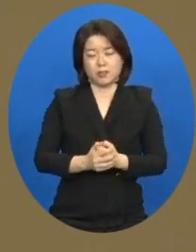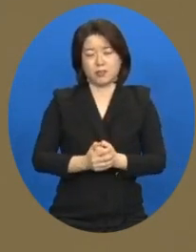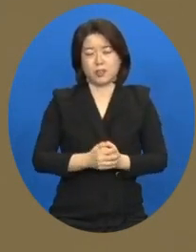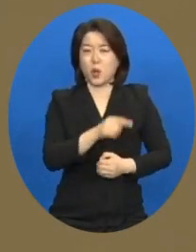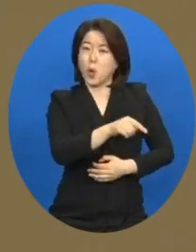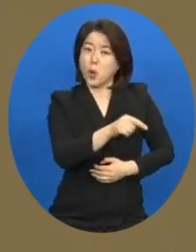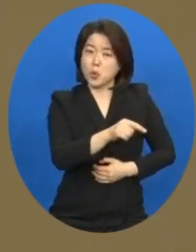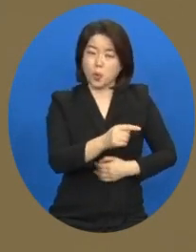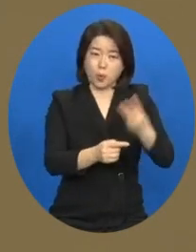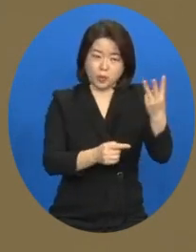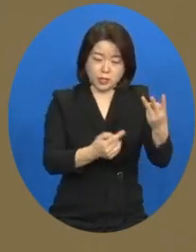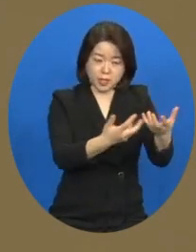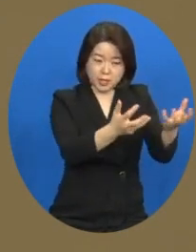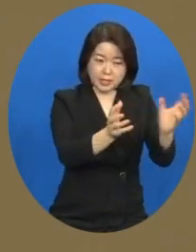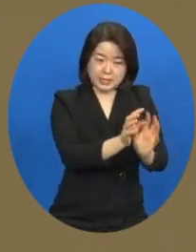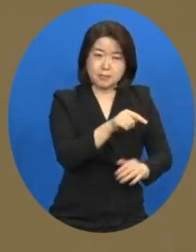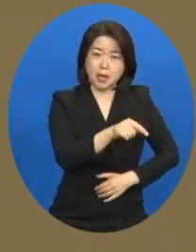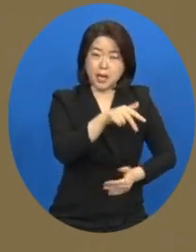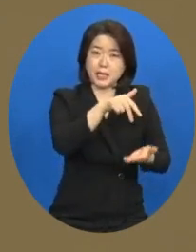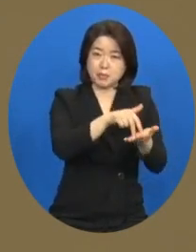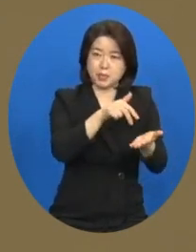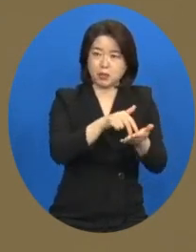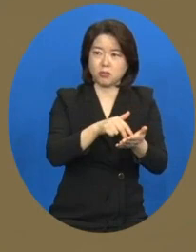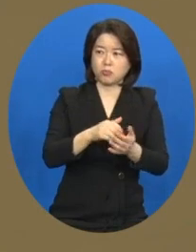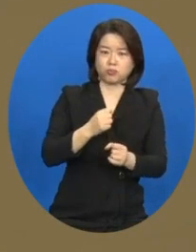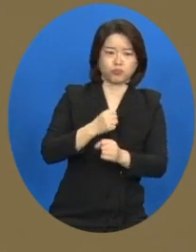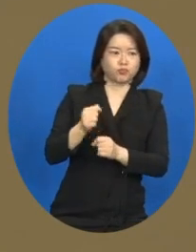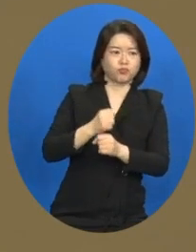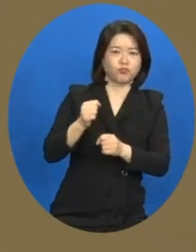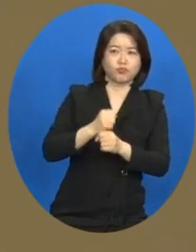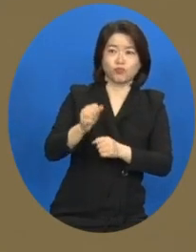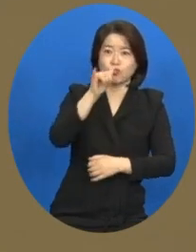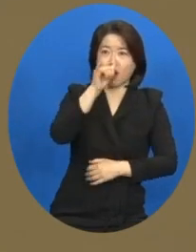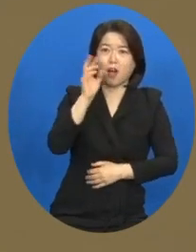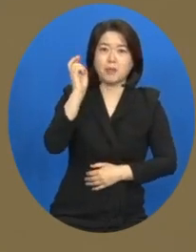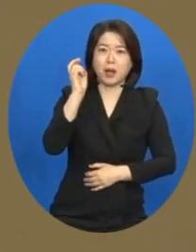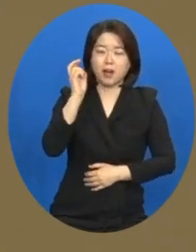세 지파로서는 좀 어이없는 이야기이기도 했어요.